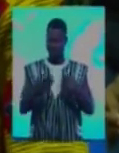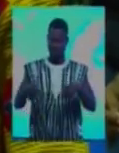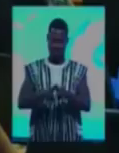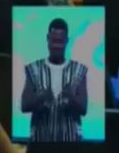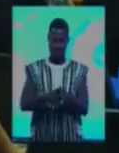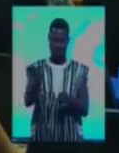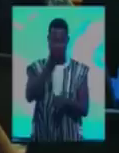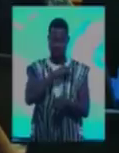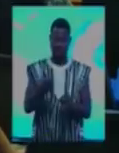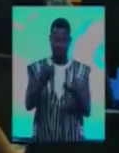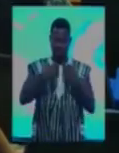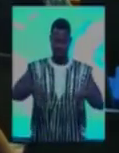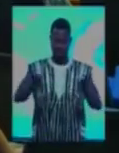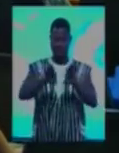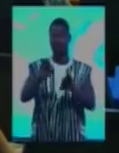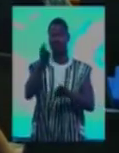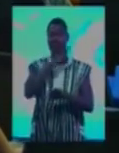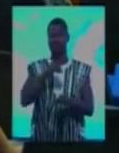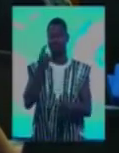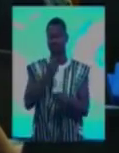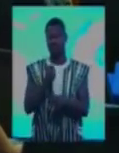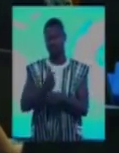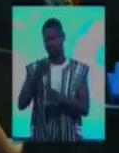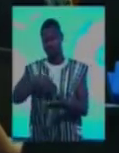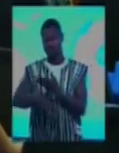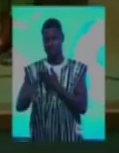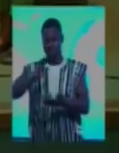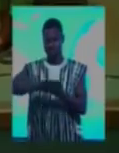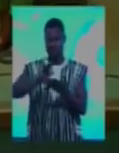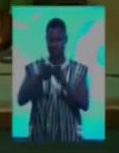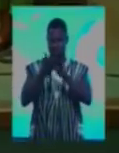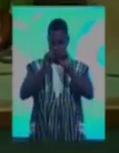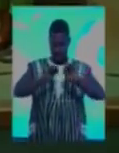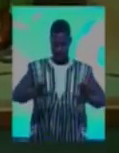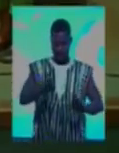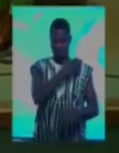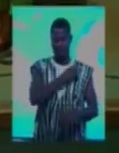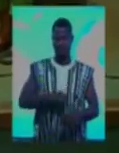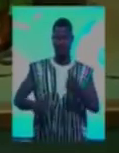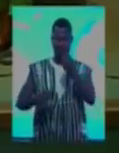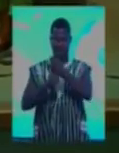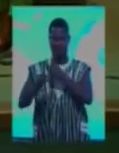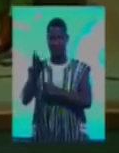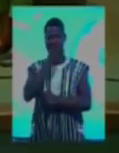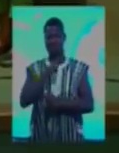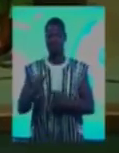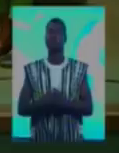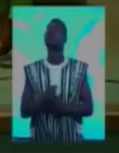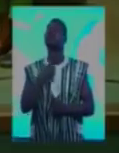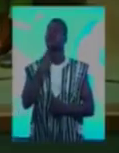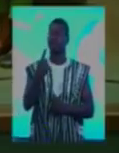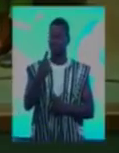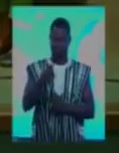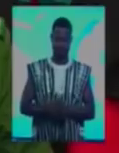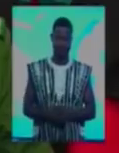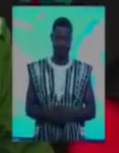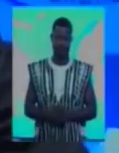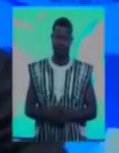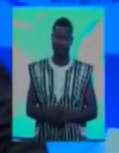rôle primordial pour la paix et la sécurité, se convainc les panélistes.